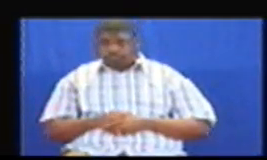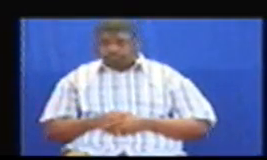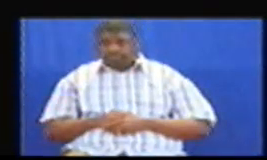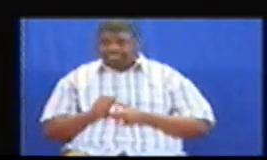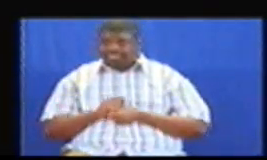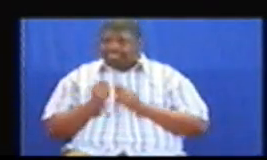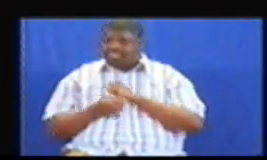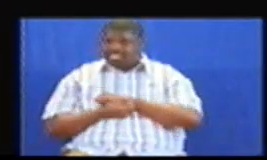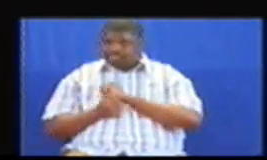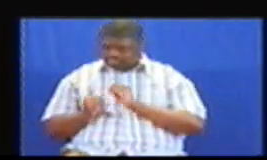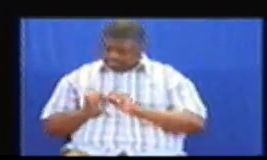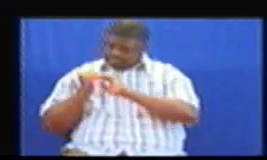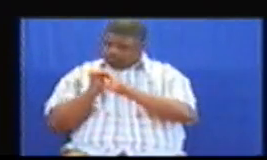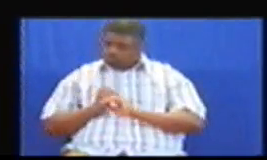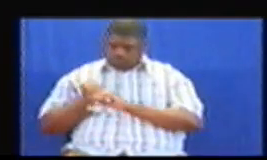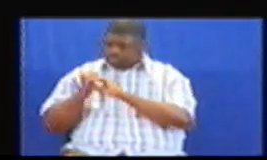Tafsiri ya demokrasi,